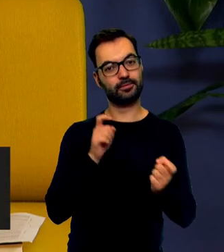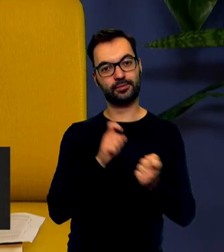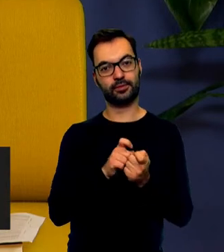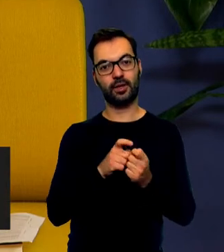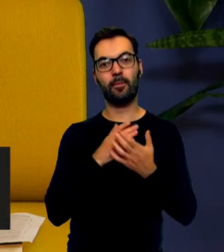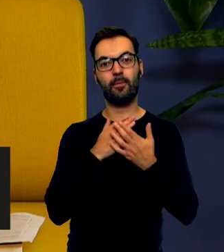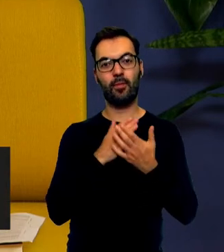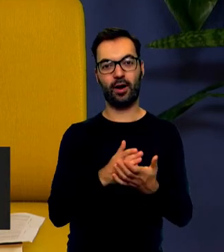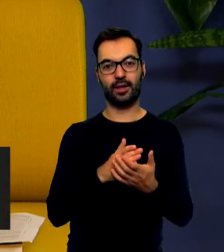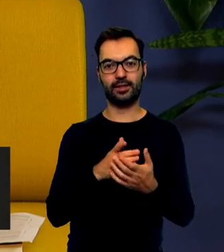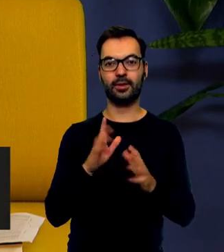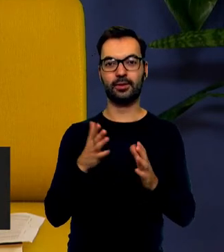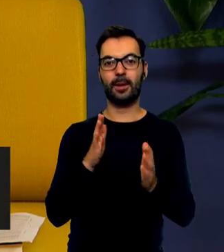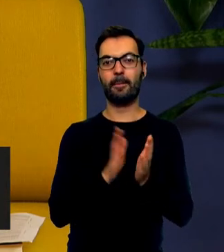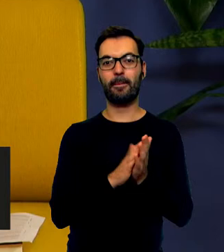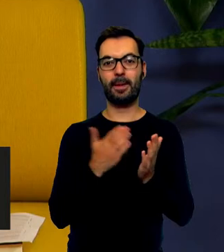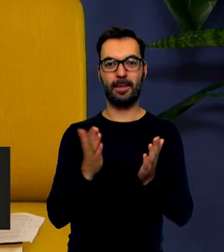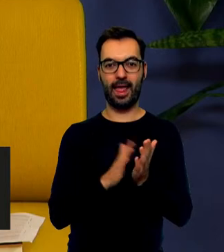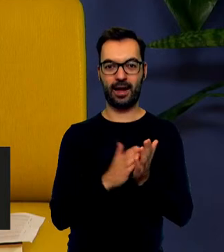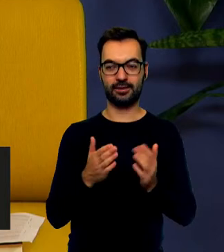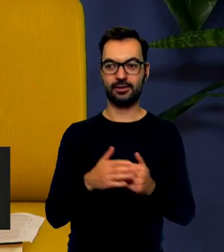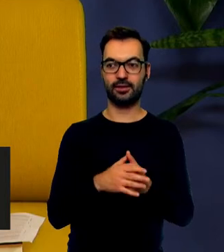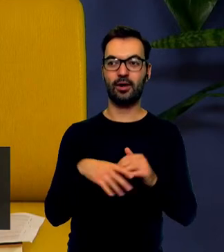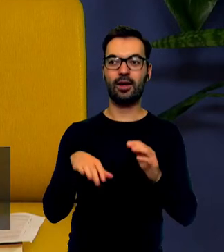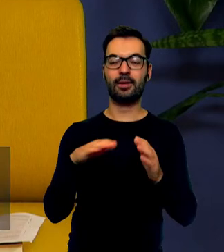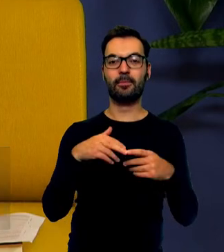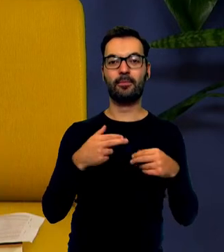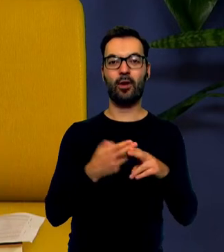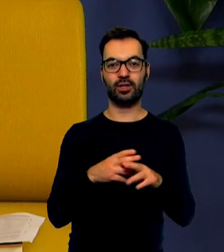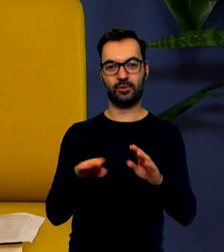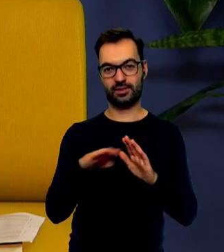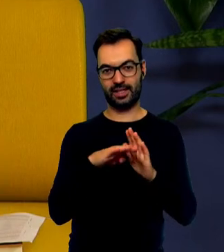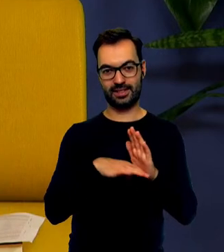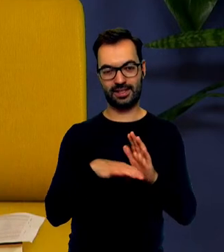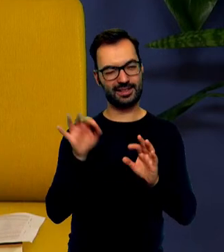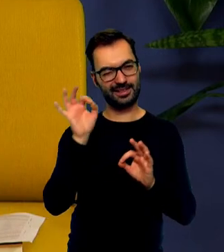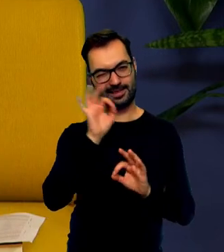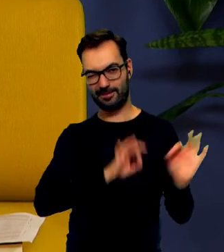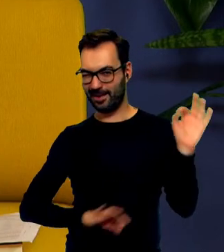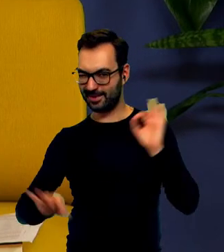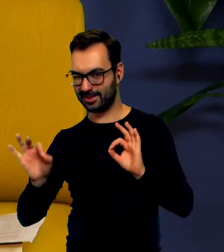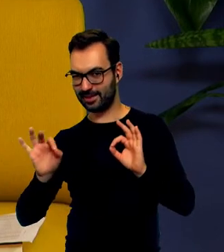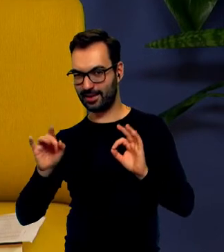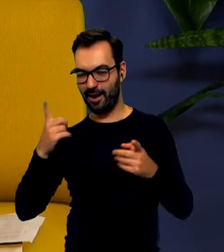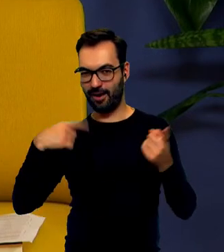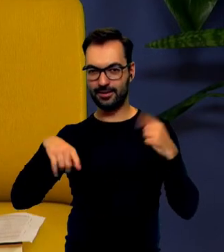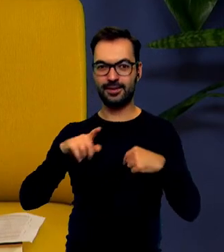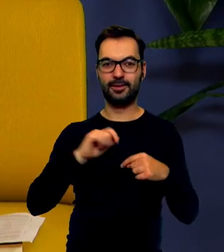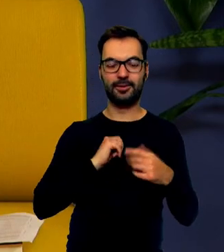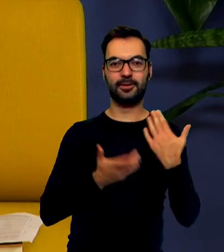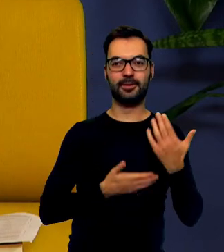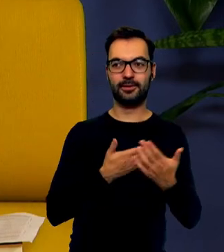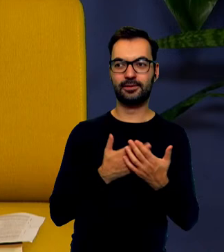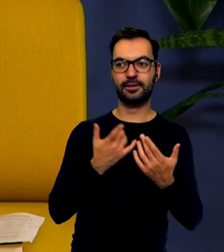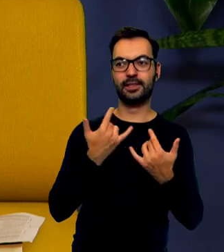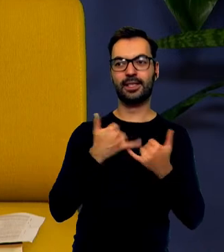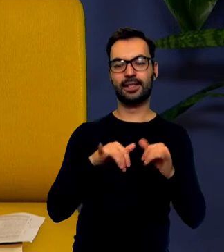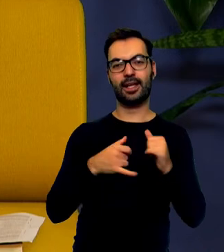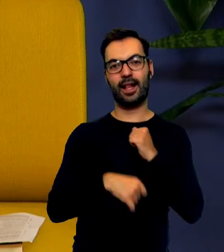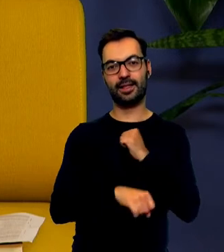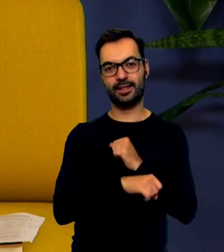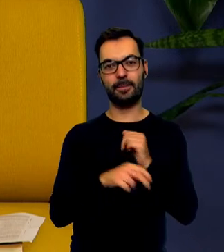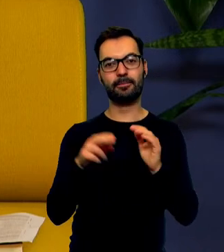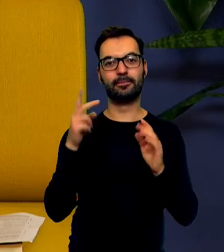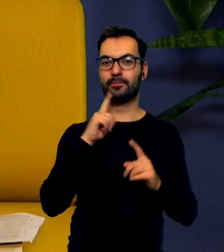z poradnikiem, jakim jest Biblia. Czy ten podział na reguły był w zamierzeniu jakimś przewrotnym, alegorycznym podejściem do zaproponowania